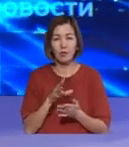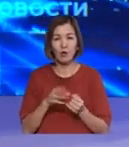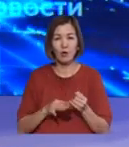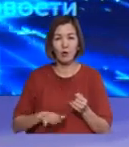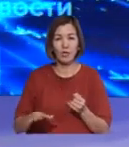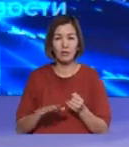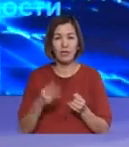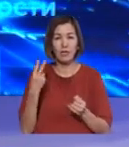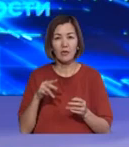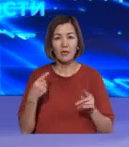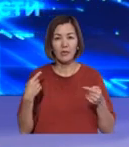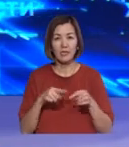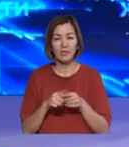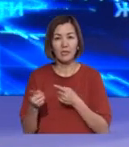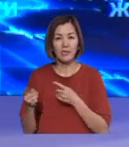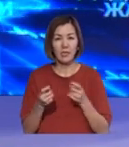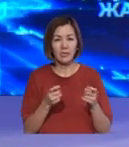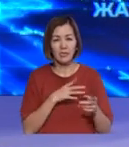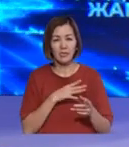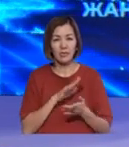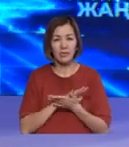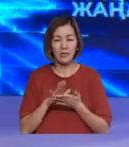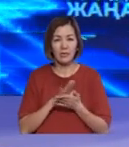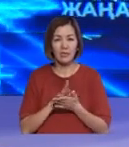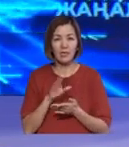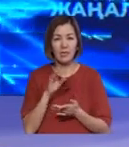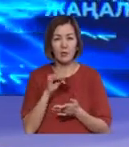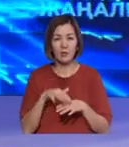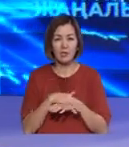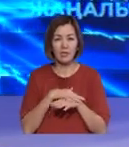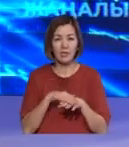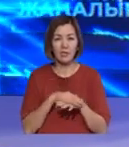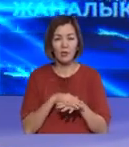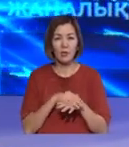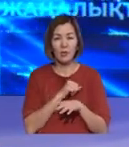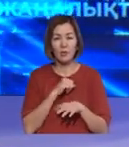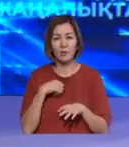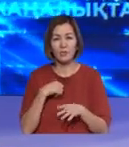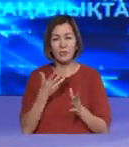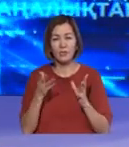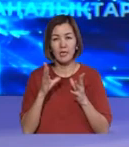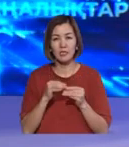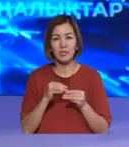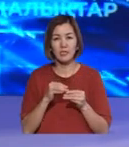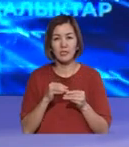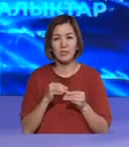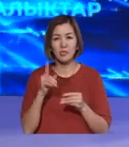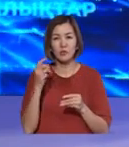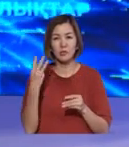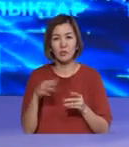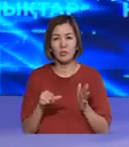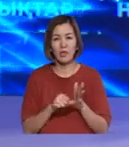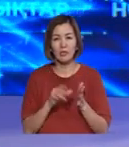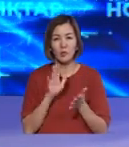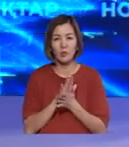кезекті сенбілікте 20 техника жұмылдырылған. Қоршаған орта тазалығына үлес қосқан кербұлақтықтар өз алдына, нәтижесінде аудан аумағынан